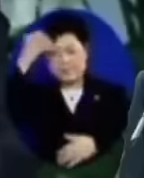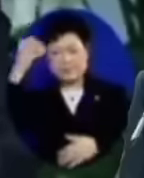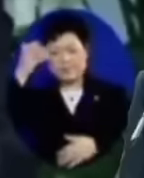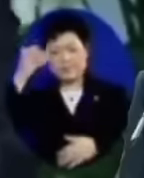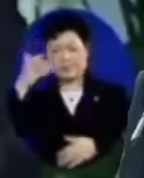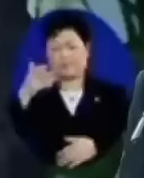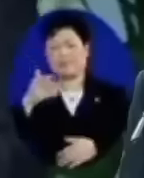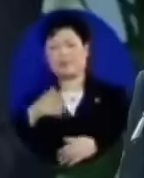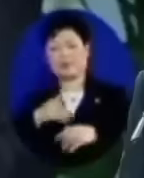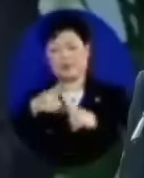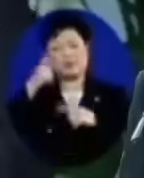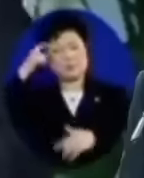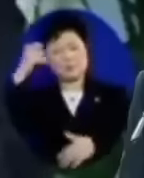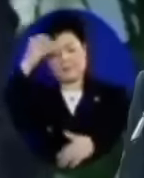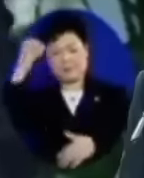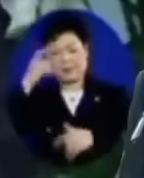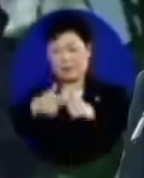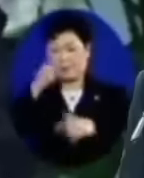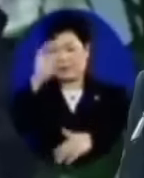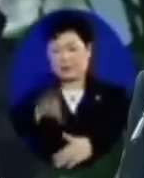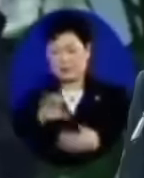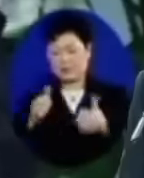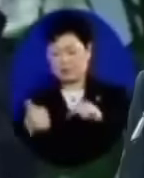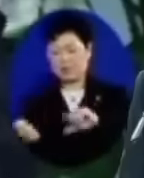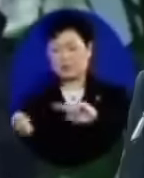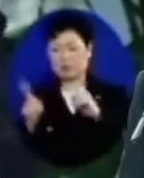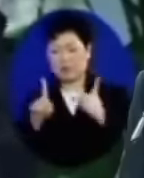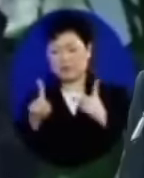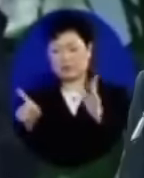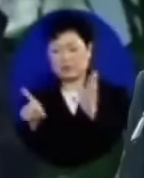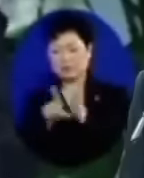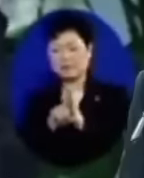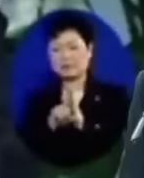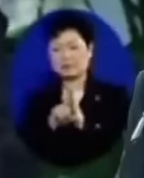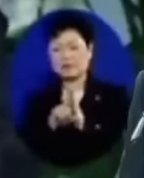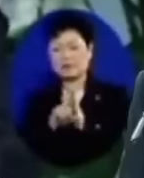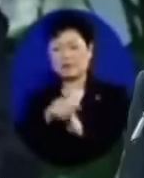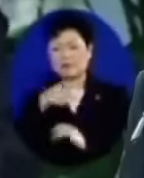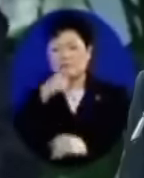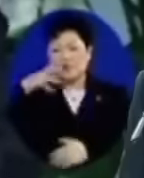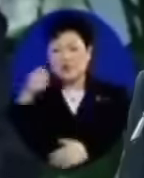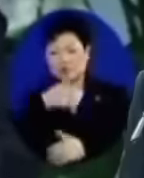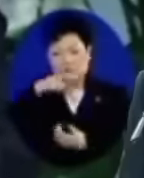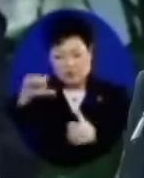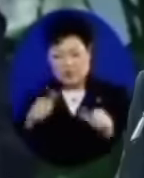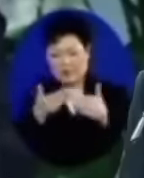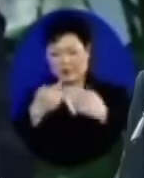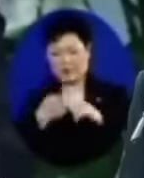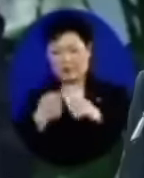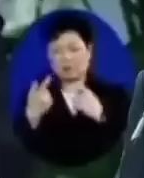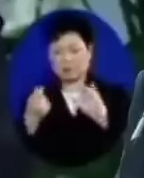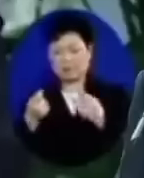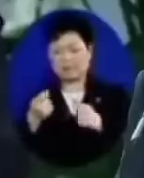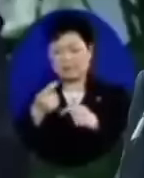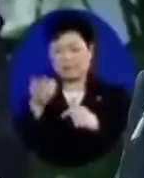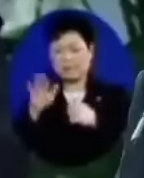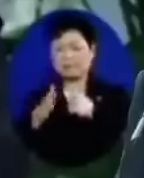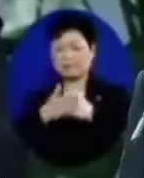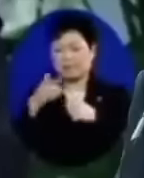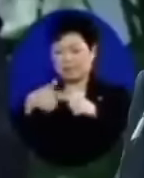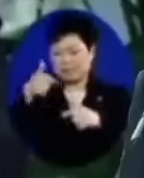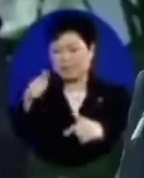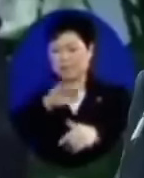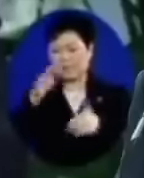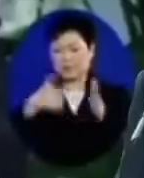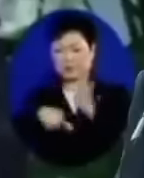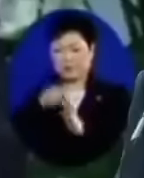것입니다. 우리가 예수님이 십자가에서 죽었다가 부활한 것을 믿음으로 물로 세례받지 않습니까? 그러므로 예수님이 우리